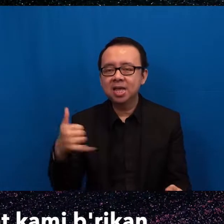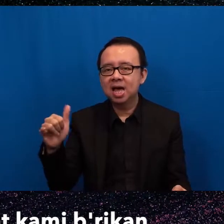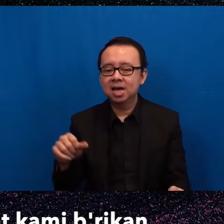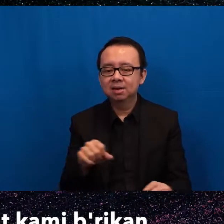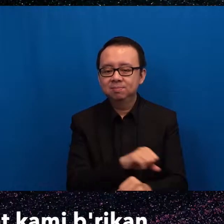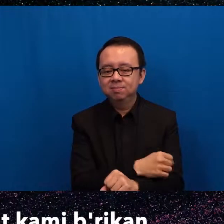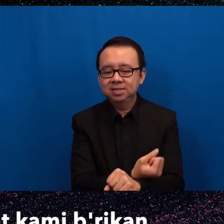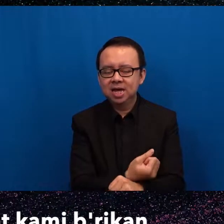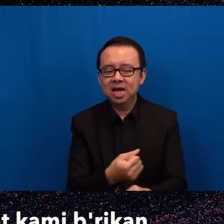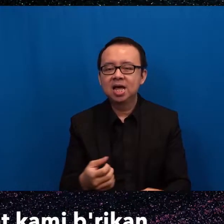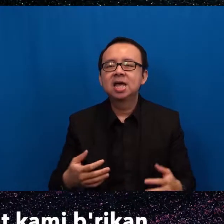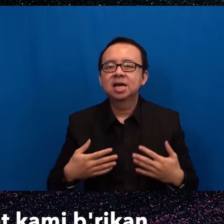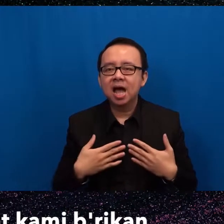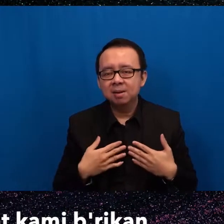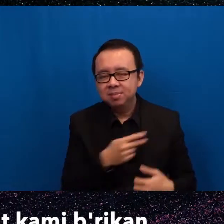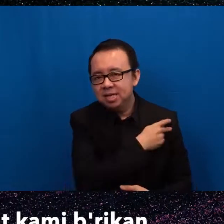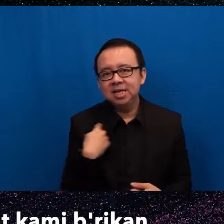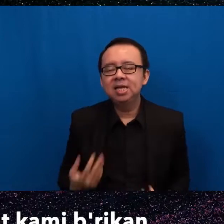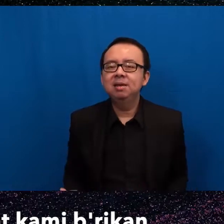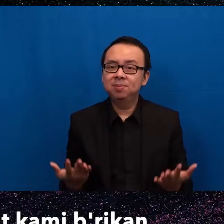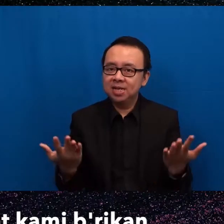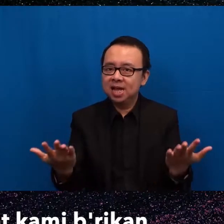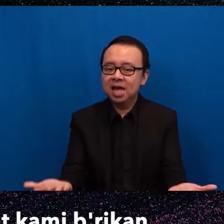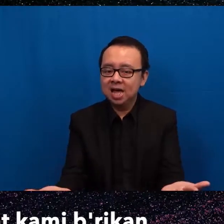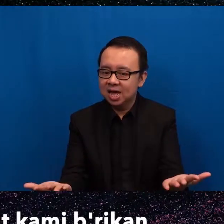apa yang dapat kami